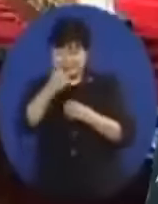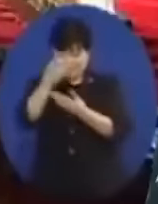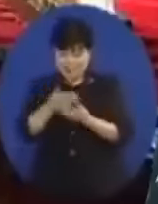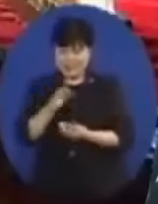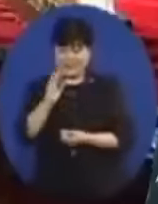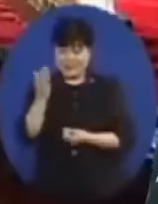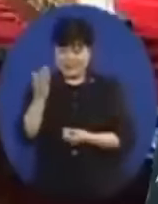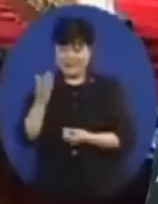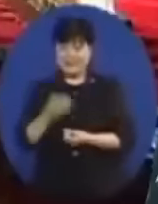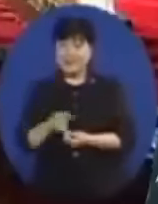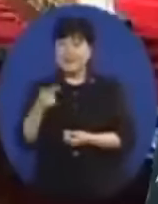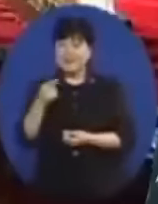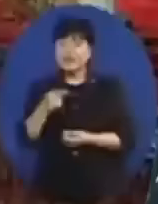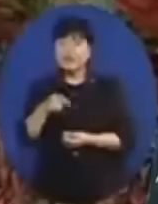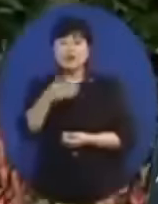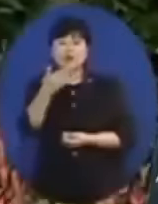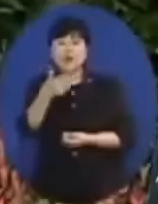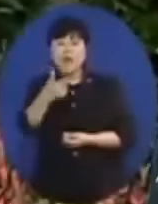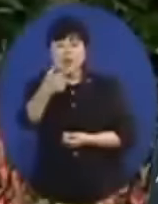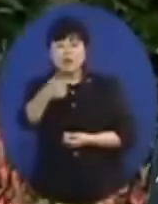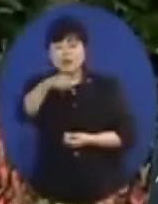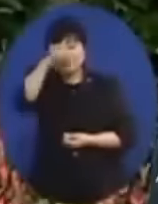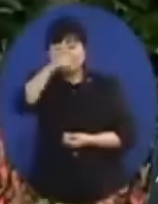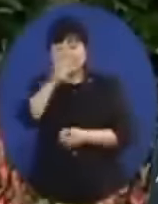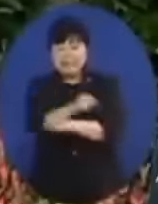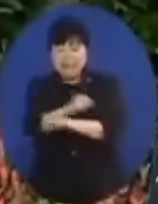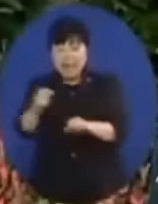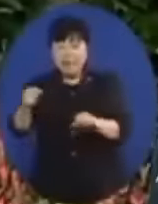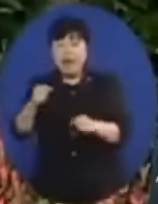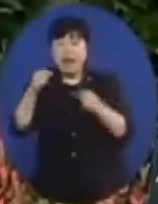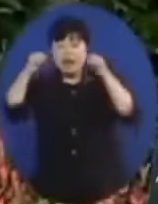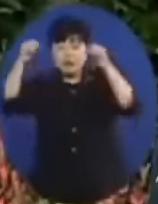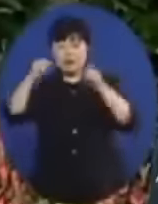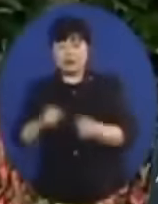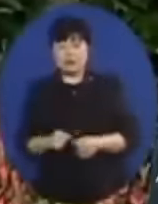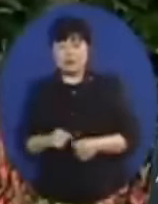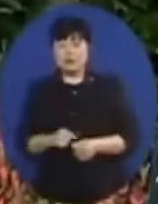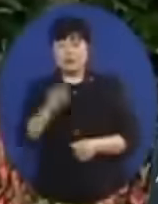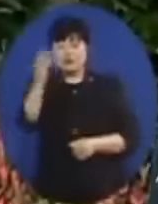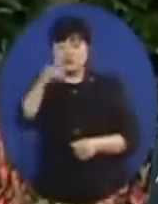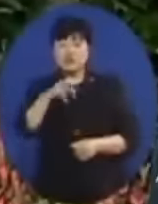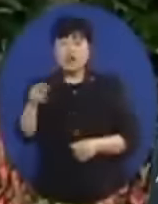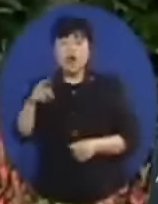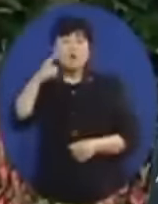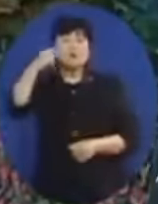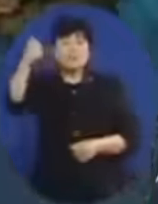일입니다. 1960년대 흑인 해방운동가인 마틴 루터 킹 목사님은 이런 말을